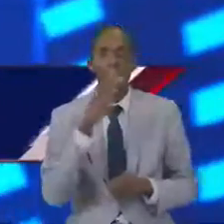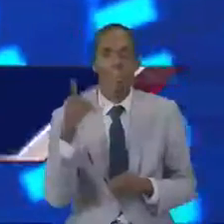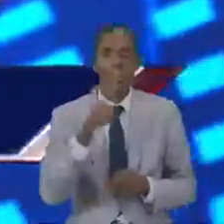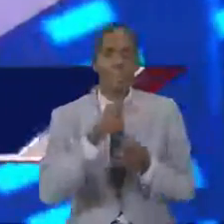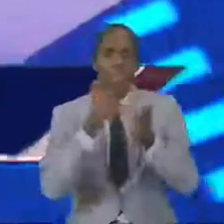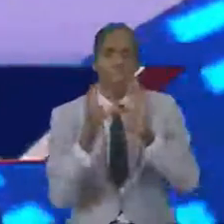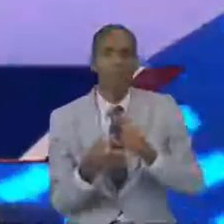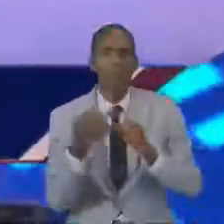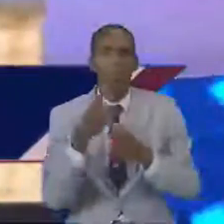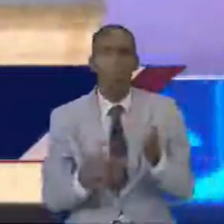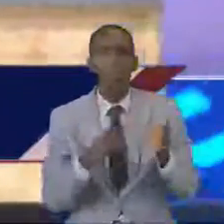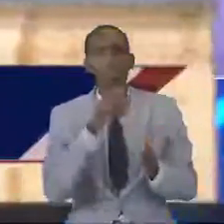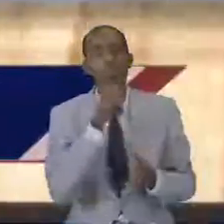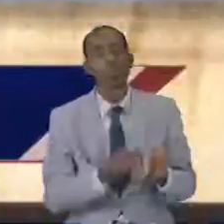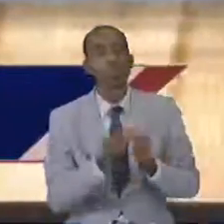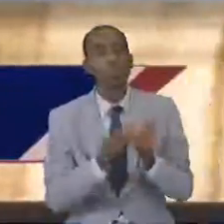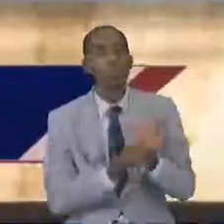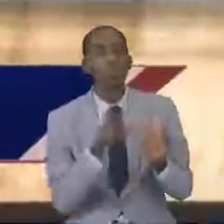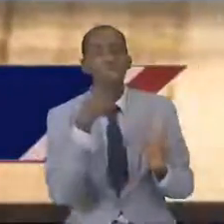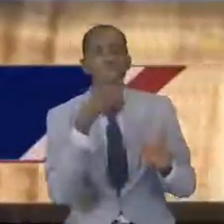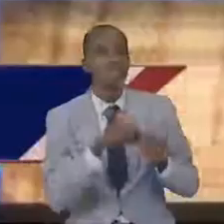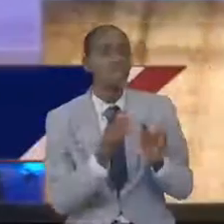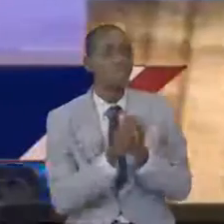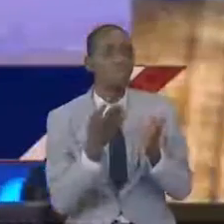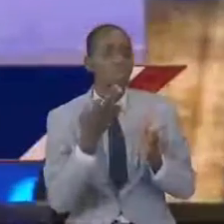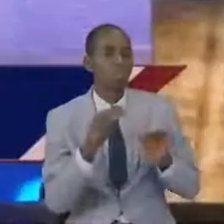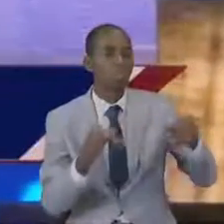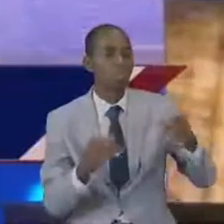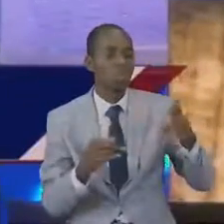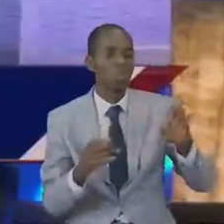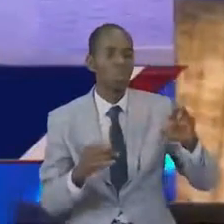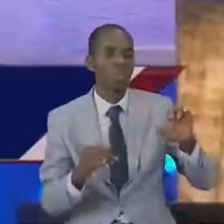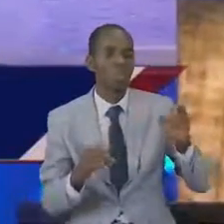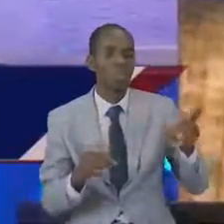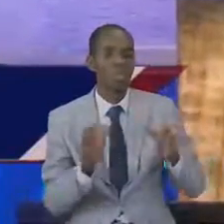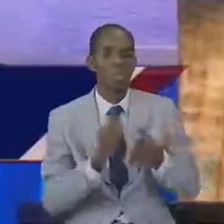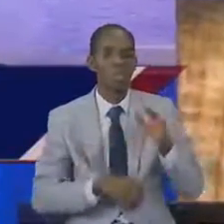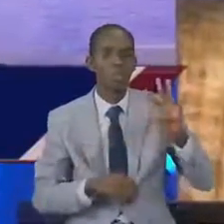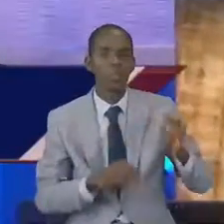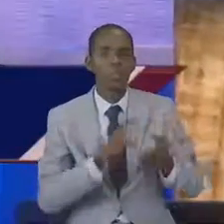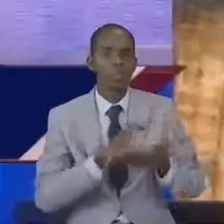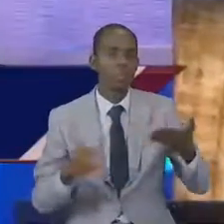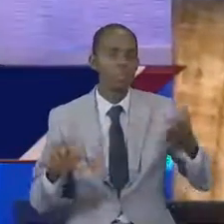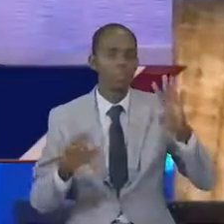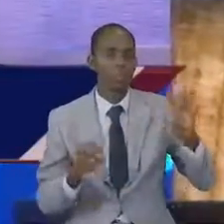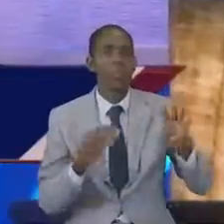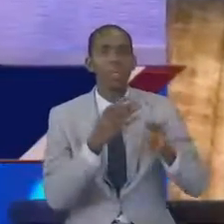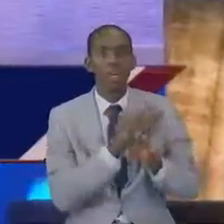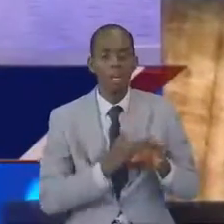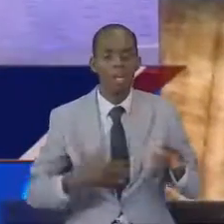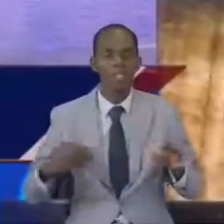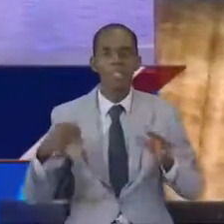repentez-vous ce que l'Ancien Testament a dit gérer ma dit défricher vous un son nouveau ne se met pas parmi les épines